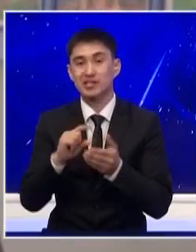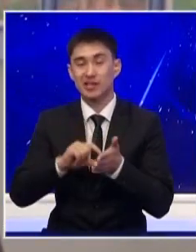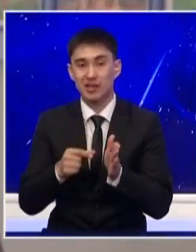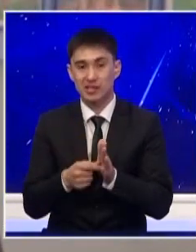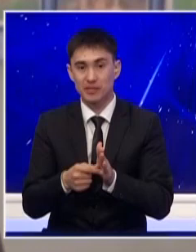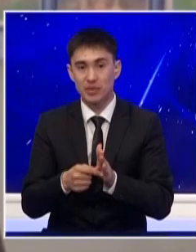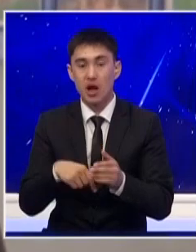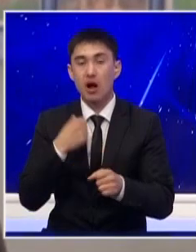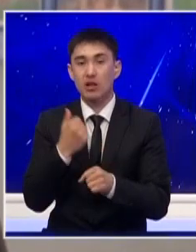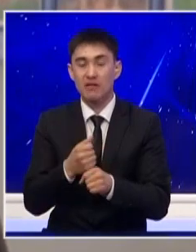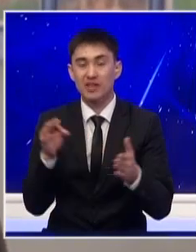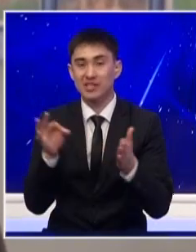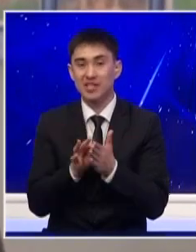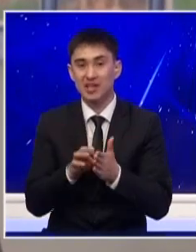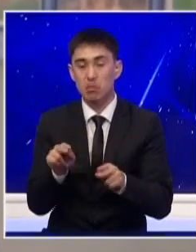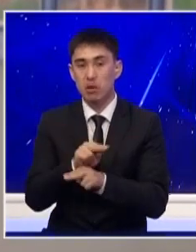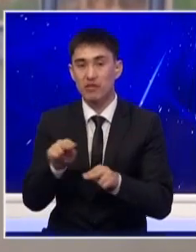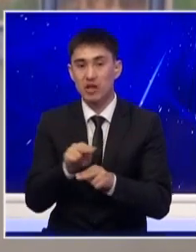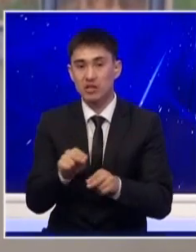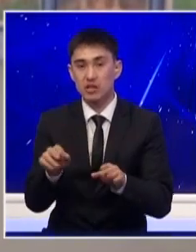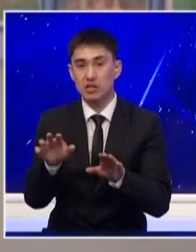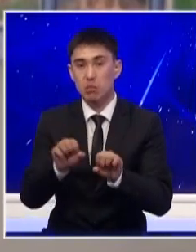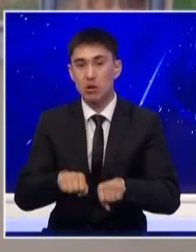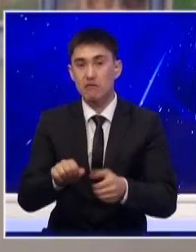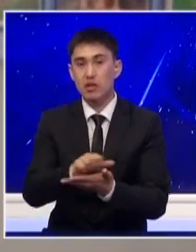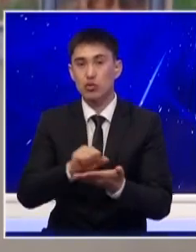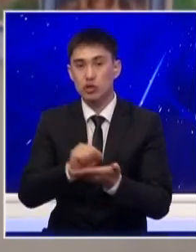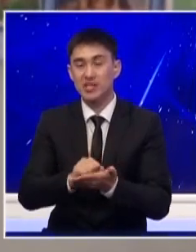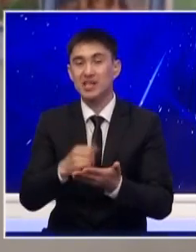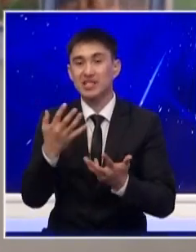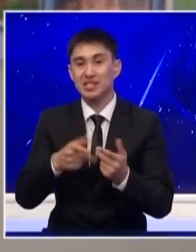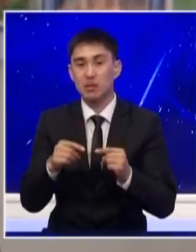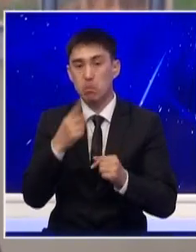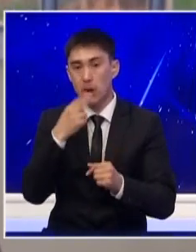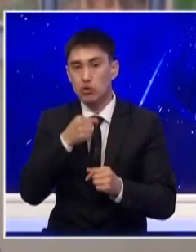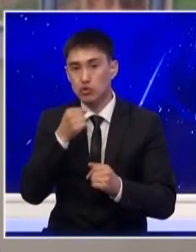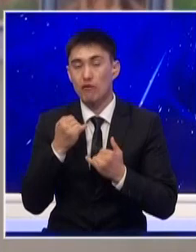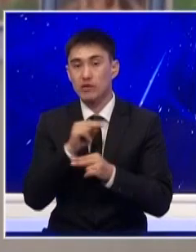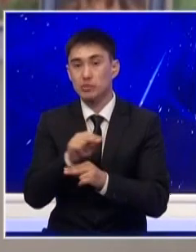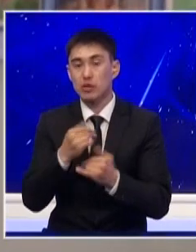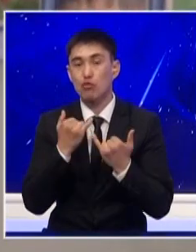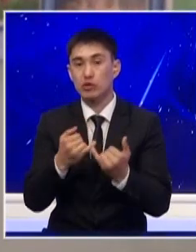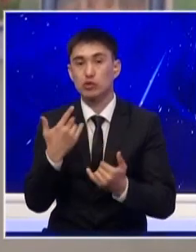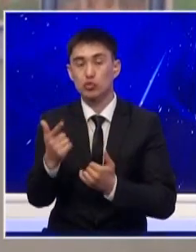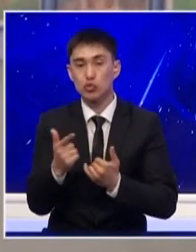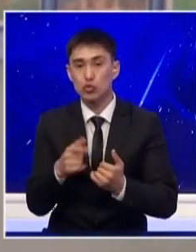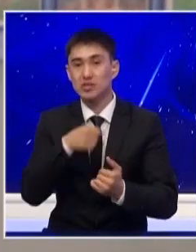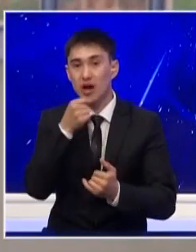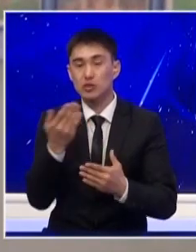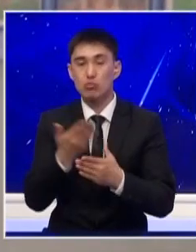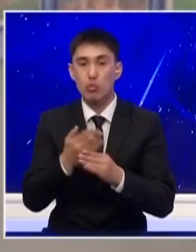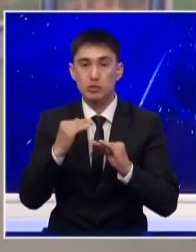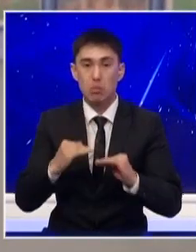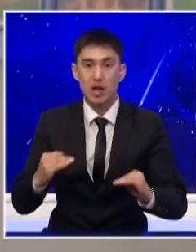классы. Самая главная цель – это профилактика правонарушений среди подростков, воспитание в них уважения друг к другу, к старшим, помощь